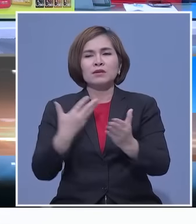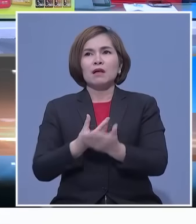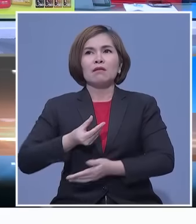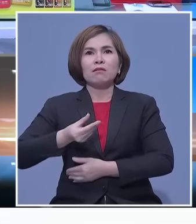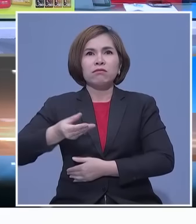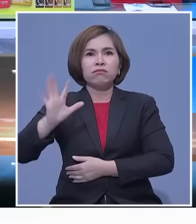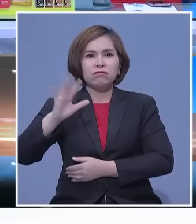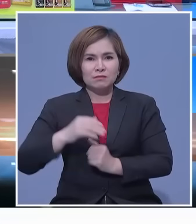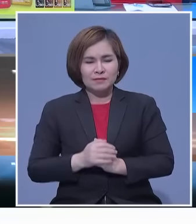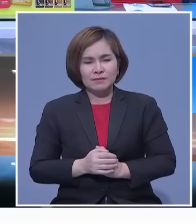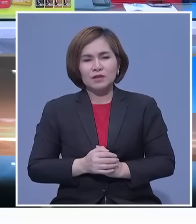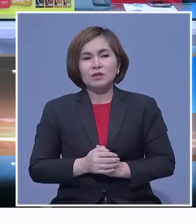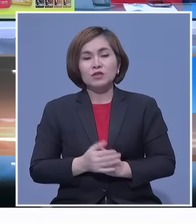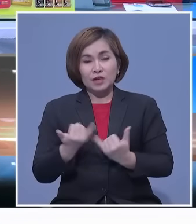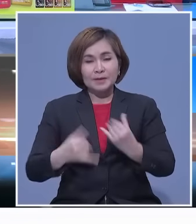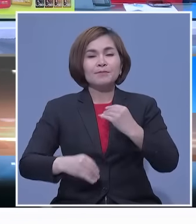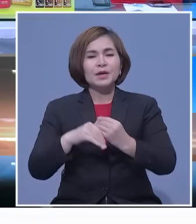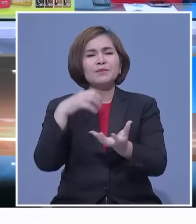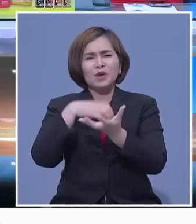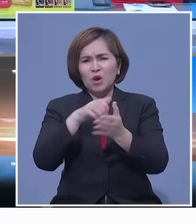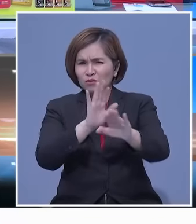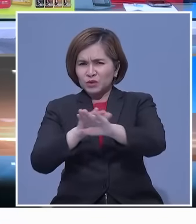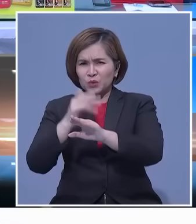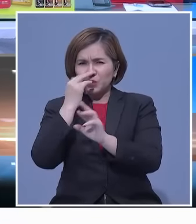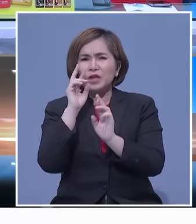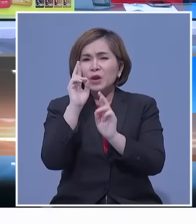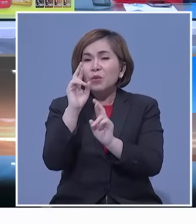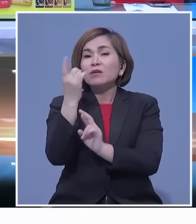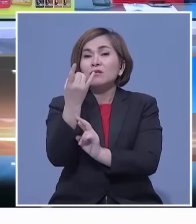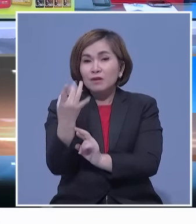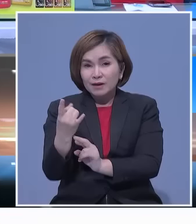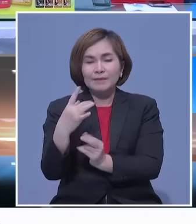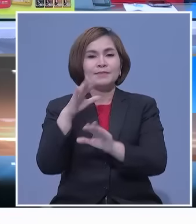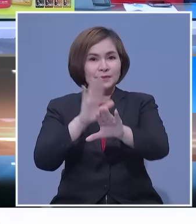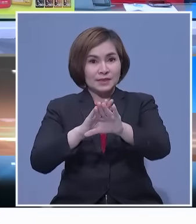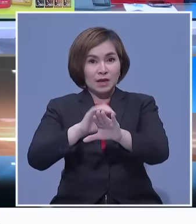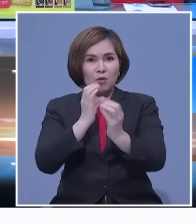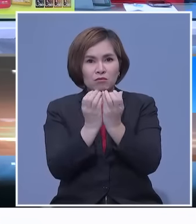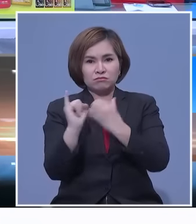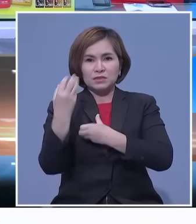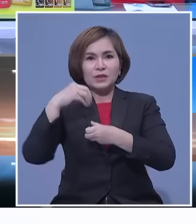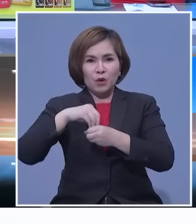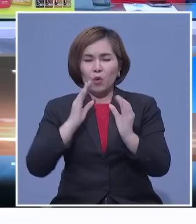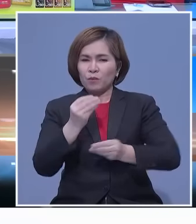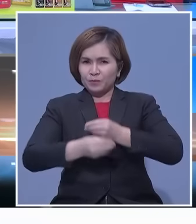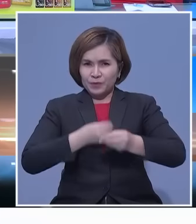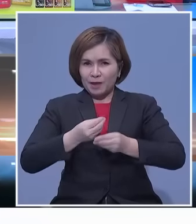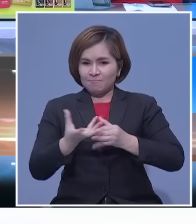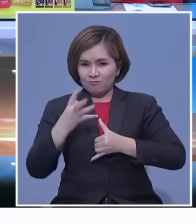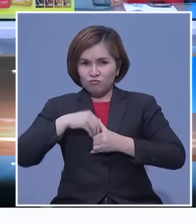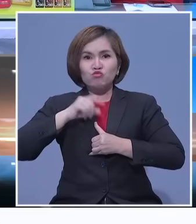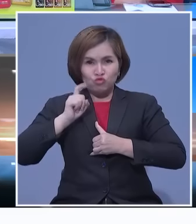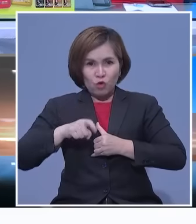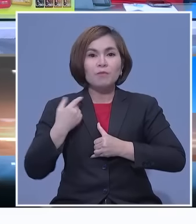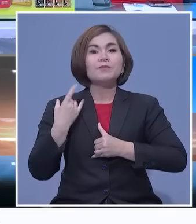ให้เขานะคะก็เดี๋ยวไปฟังอาจารย์อีกครั้งว่าต้องระมัดระวังอะไรกันบ้างโดยเฉพาะเรื่องของจรรยาบรรของนักการตลาดอันนี้ยถามอาจารย์ว่า